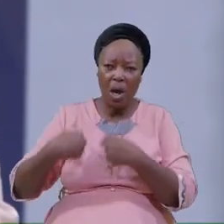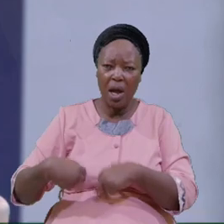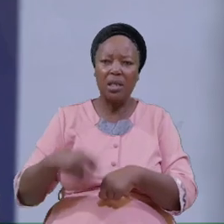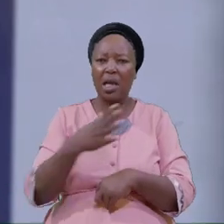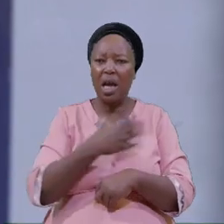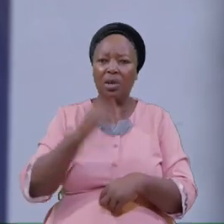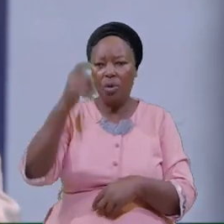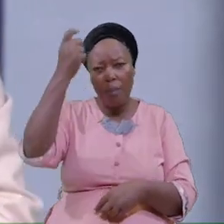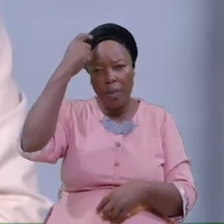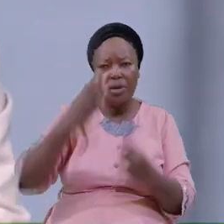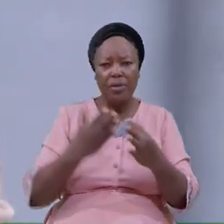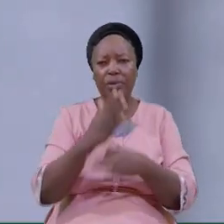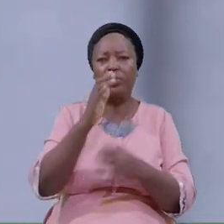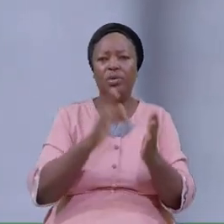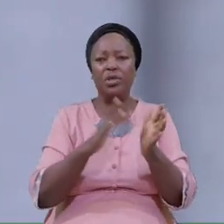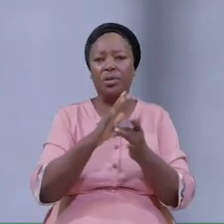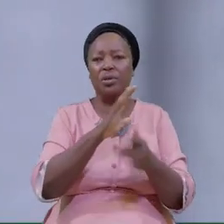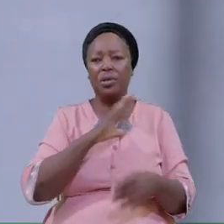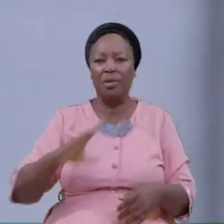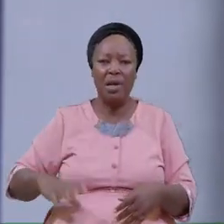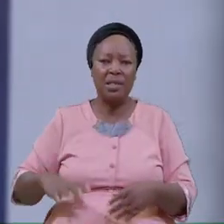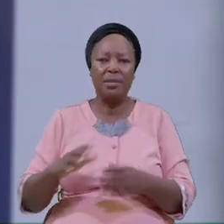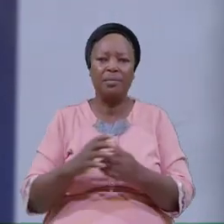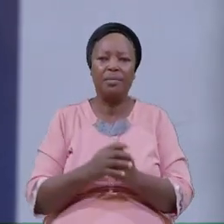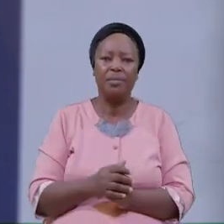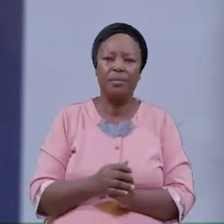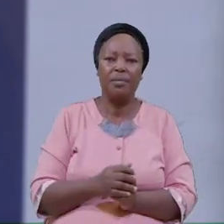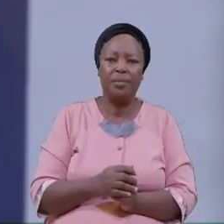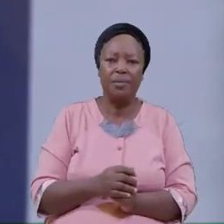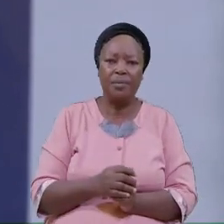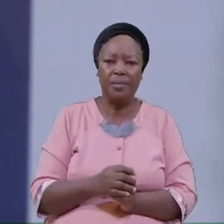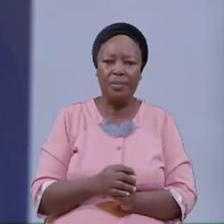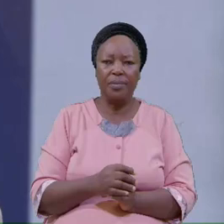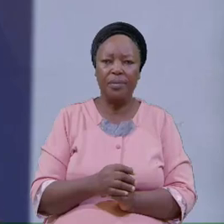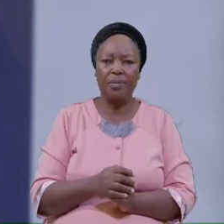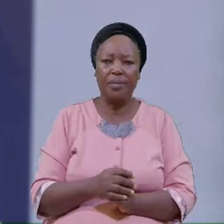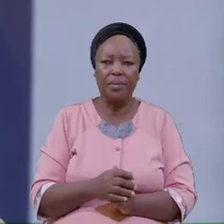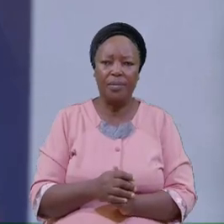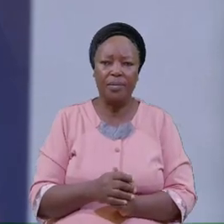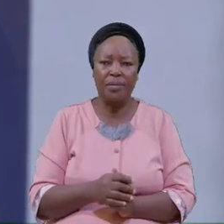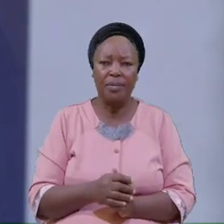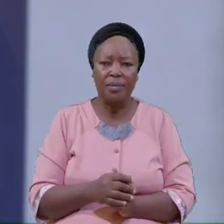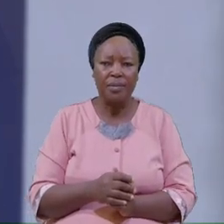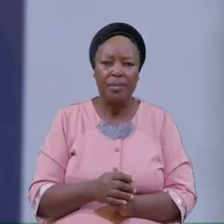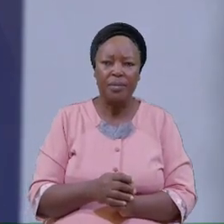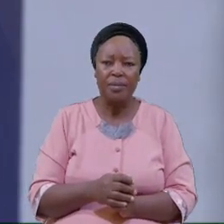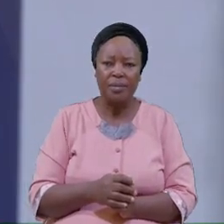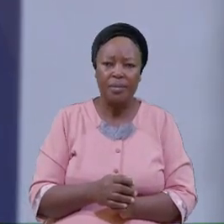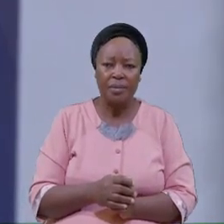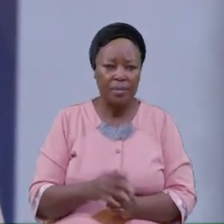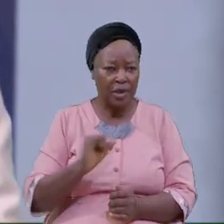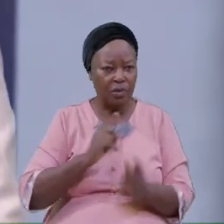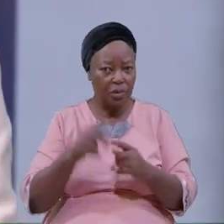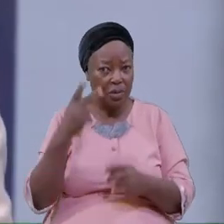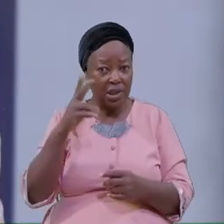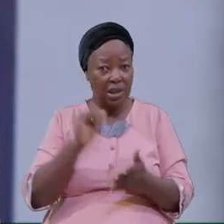through Jesus Christ. Et Dieu, la paix de Dieu qui surpasse toute intelligence gardera vos cœurs et vos pensées en Jésus Christ. I want you to look at the first line